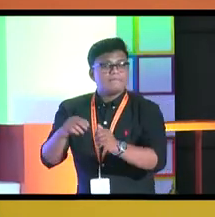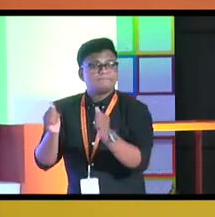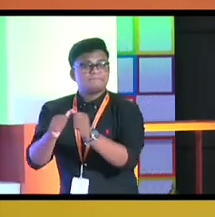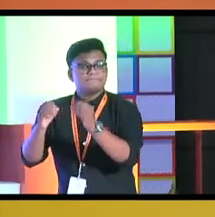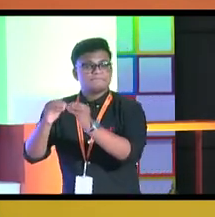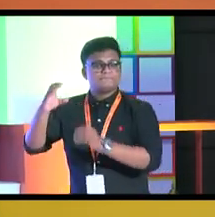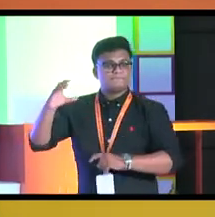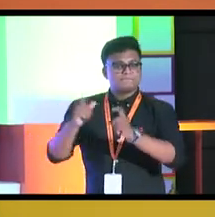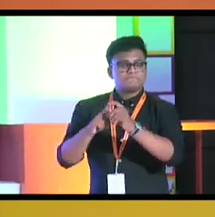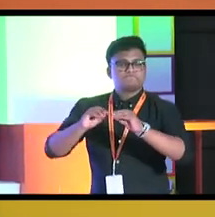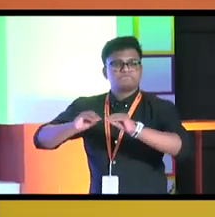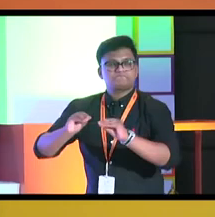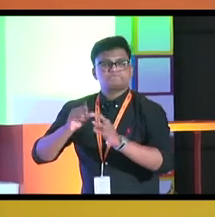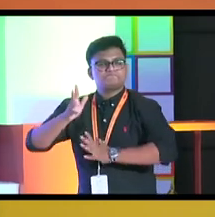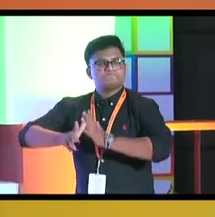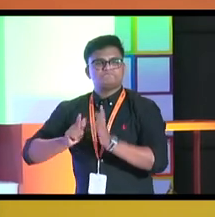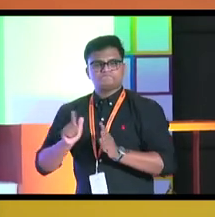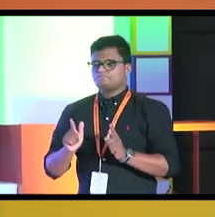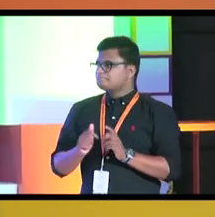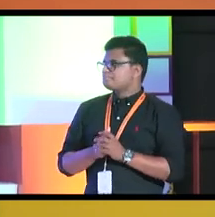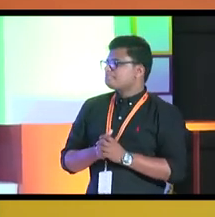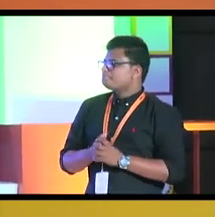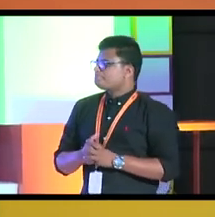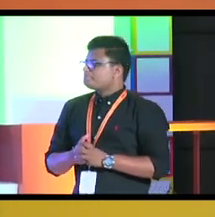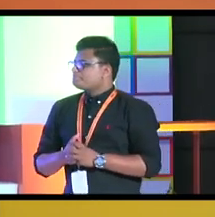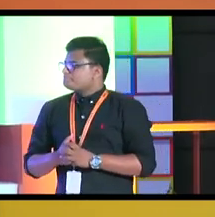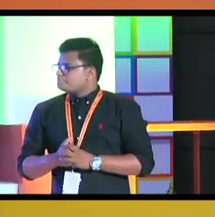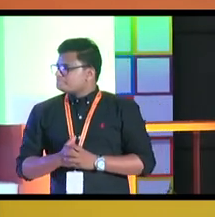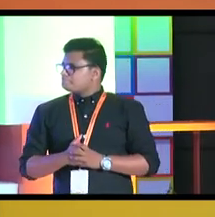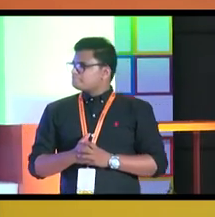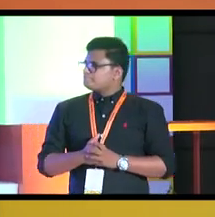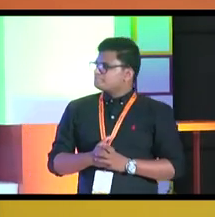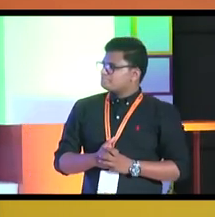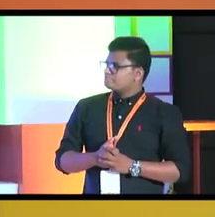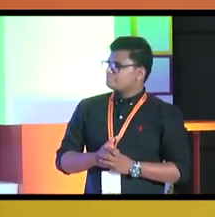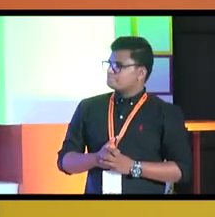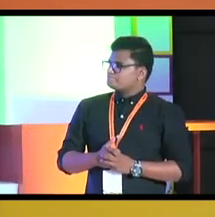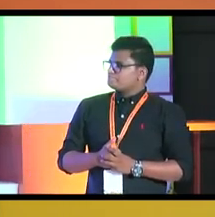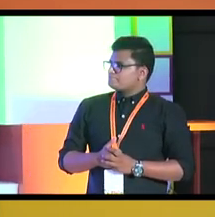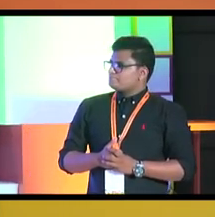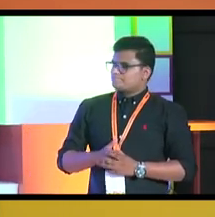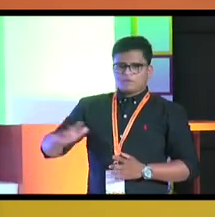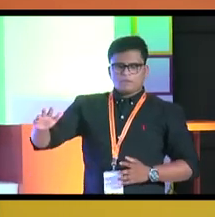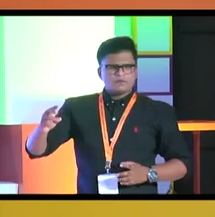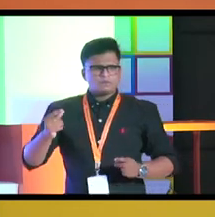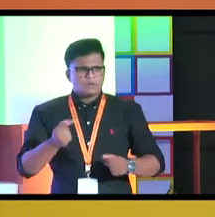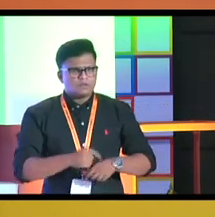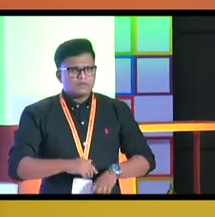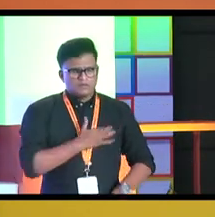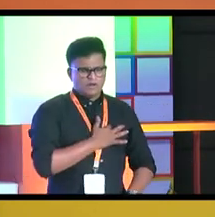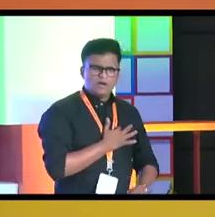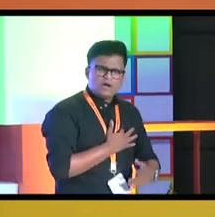दी. मैं अंधा गूंगा बहरा इसलिए इस्तेमाल कर रही हूँ क्योंकि ये कहीं तुरंत हमें स्ट्राइक करते हैं,